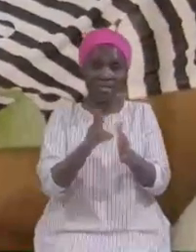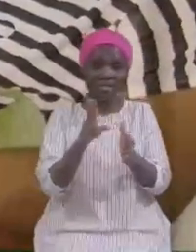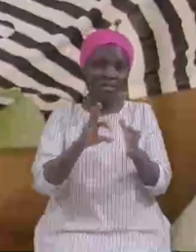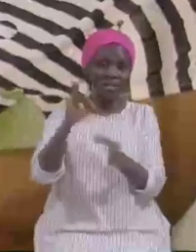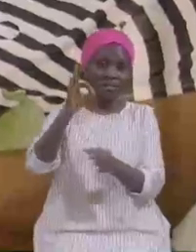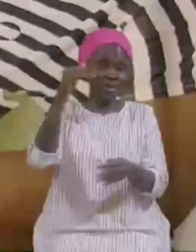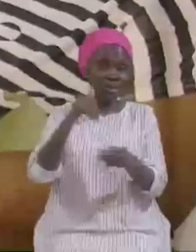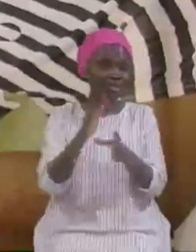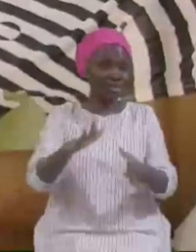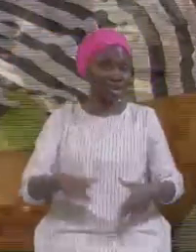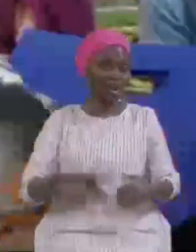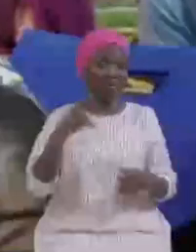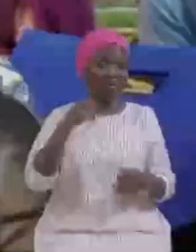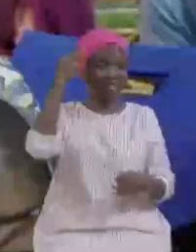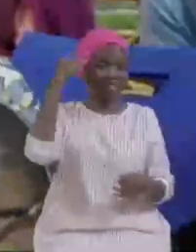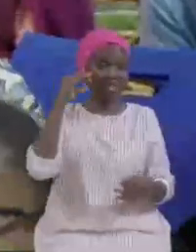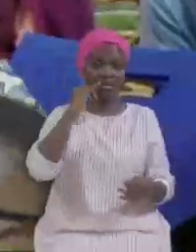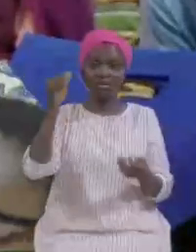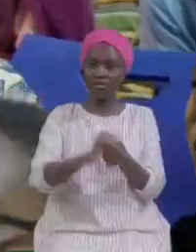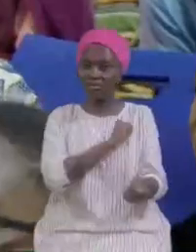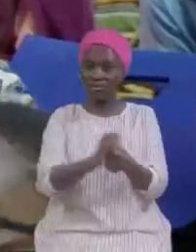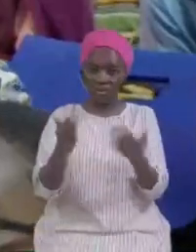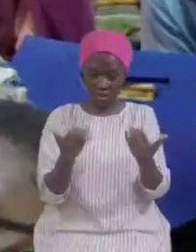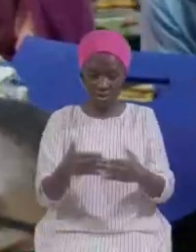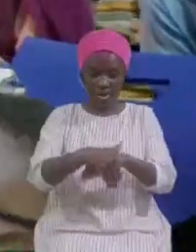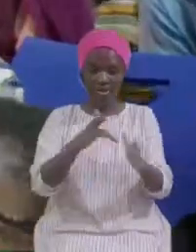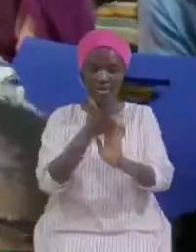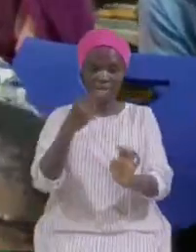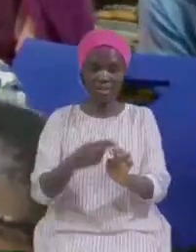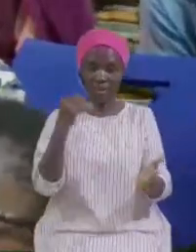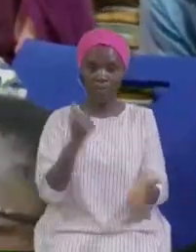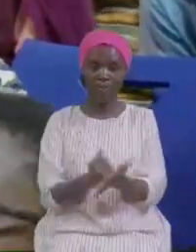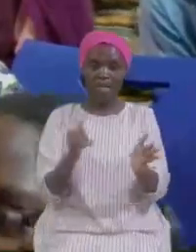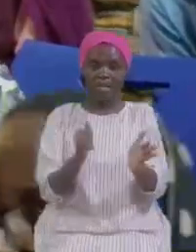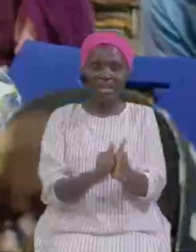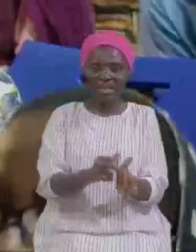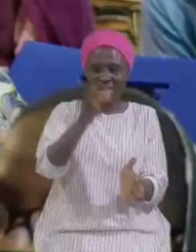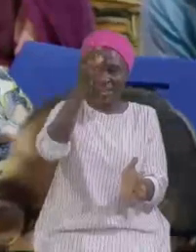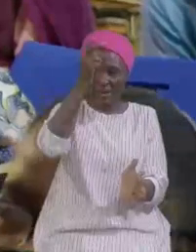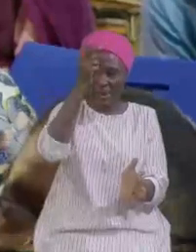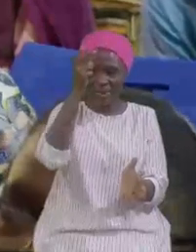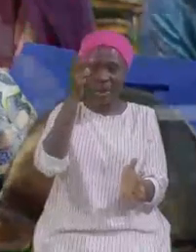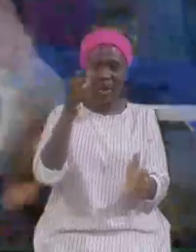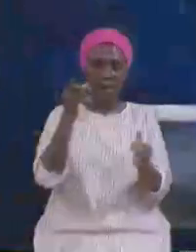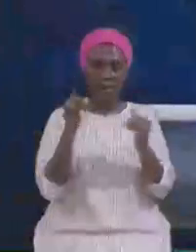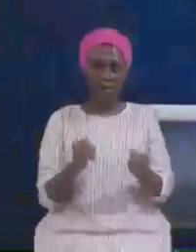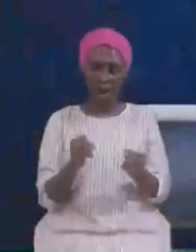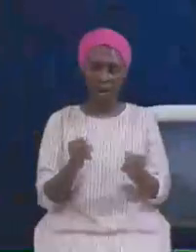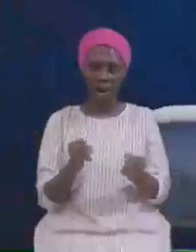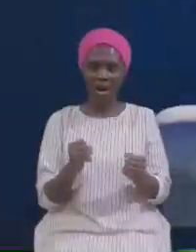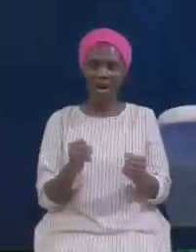cet esprit de serpent dans ta vie. Sa tête est brisée. Cette puissance démoniaque tourmentant ta